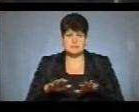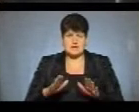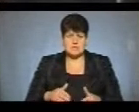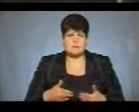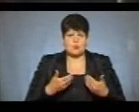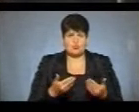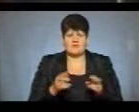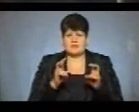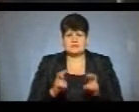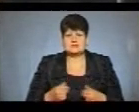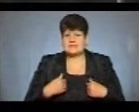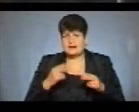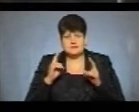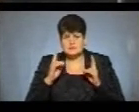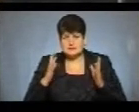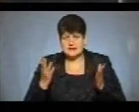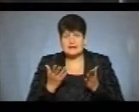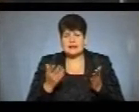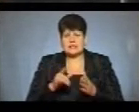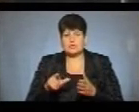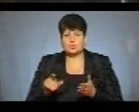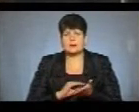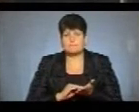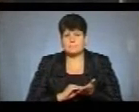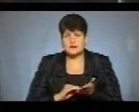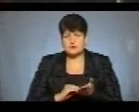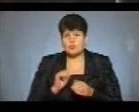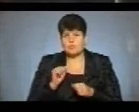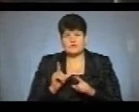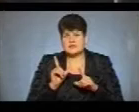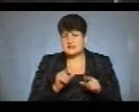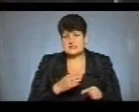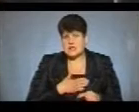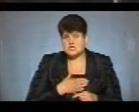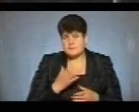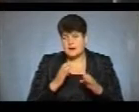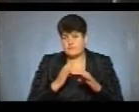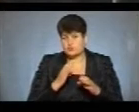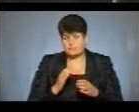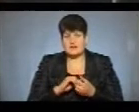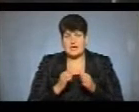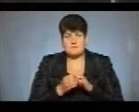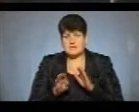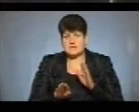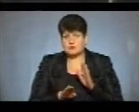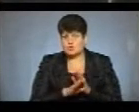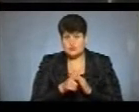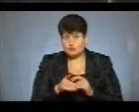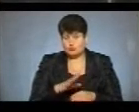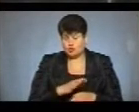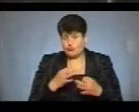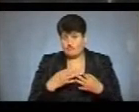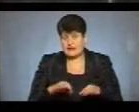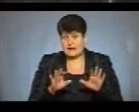пропонували сісти. Не знаю, які люди то пишуть, може вони не їздять нашими автобусами на Кам'янець-Подільський, щоб було вільне